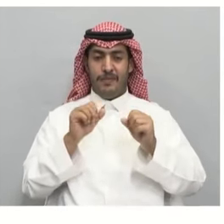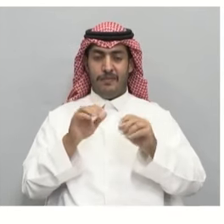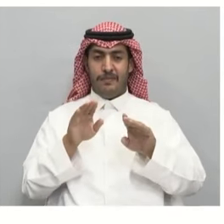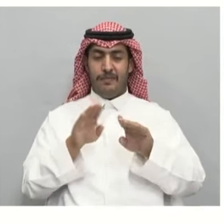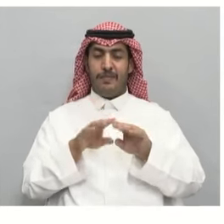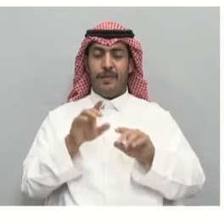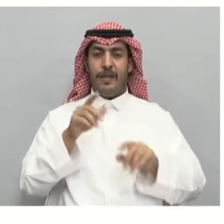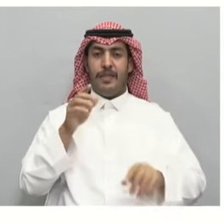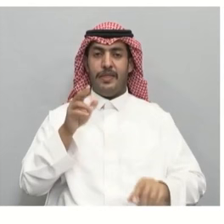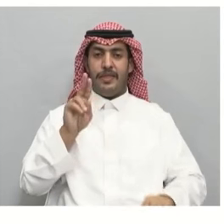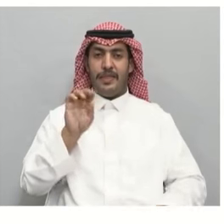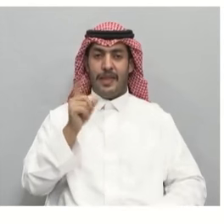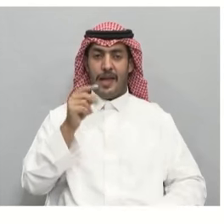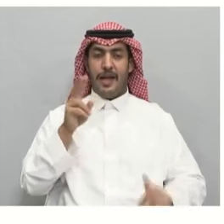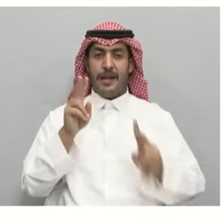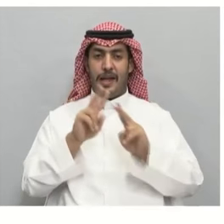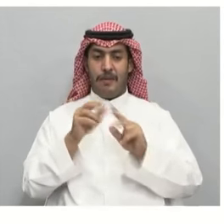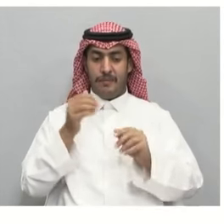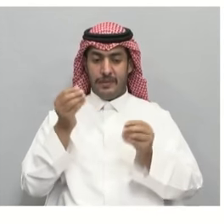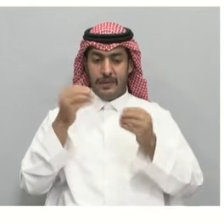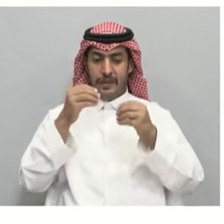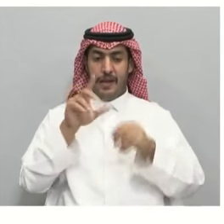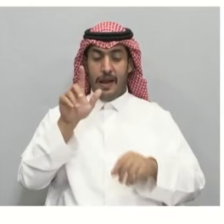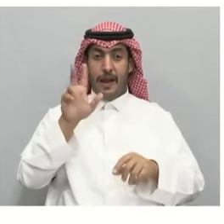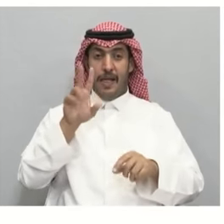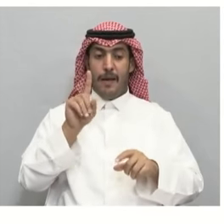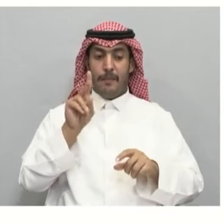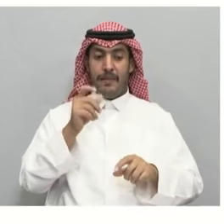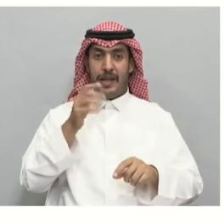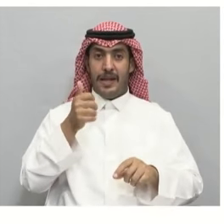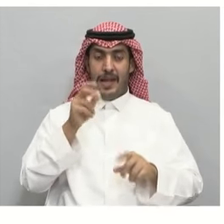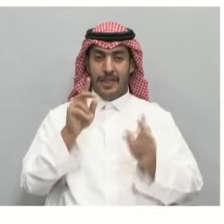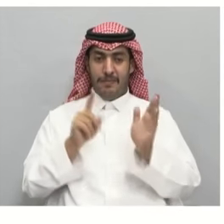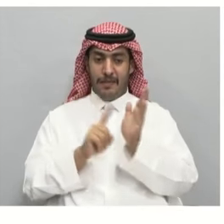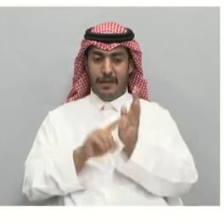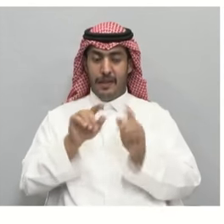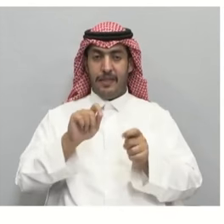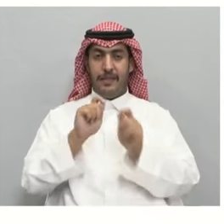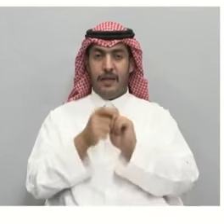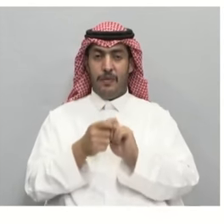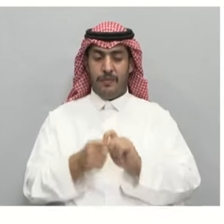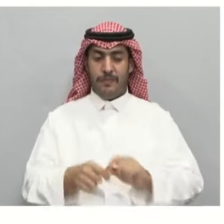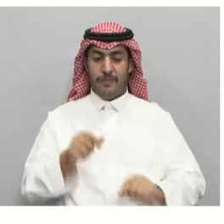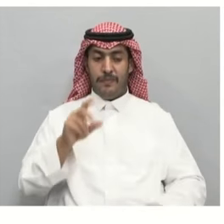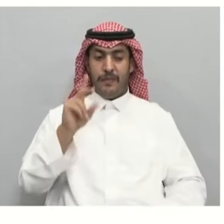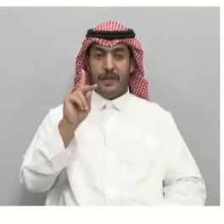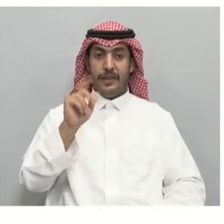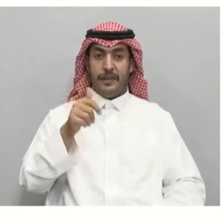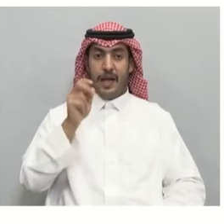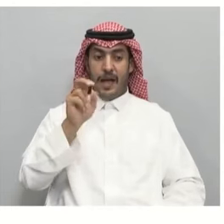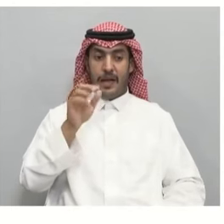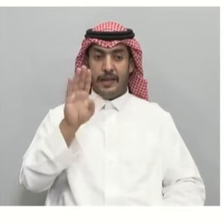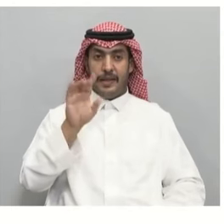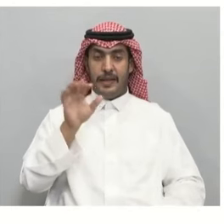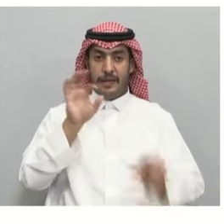فتولد التيار الكهربائي البطاريات مهمه البطاريات انها تحول الطاقه الكيميائيه